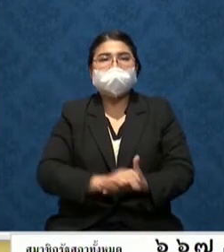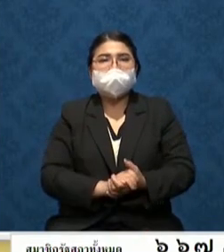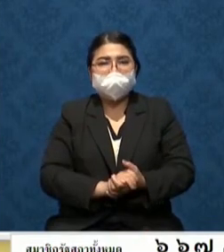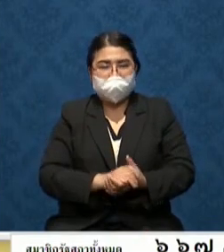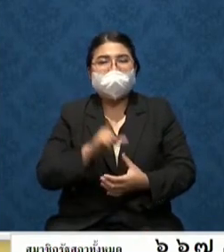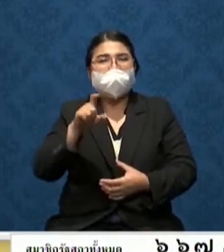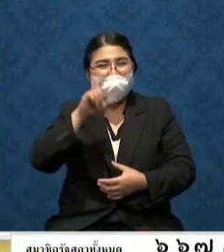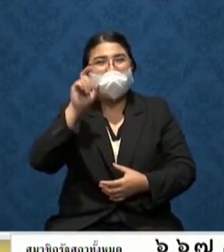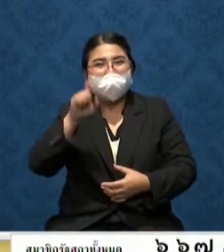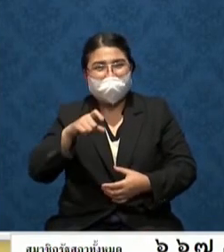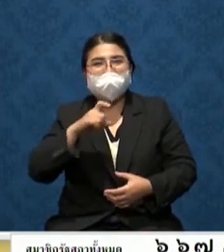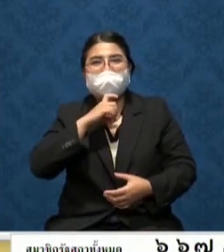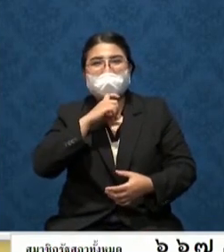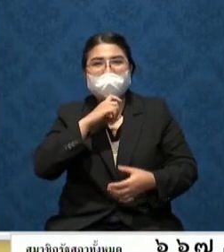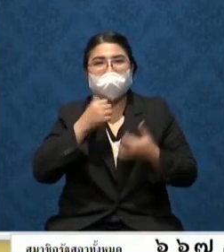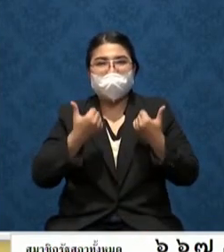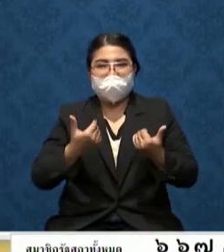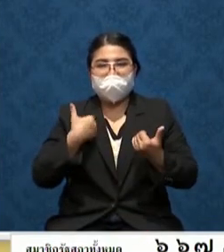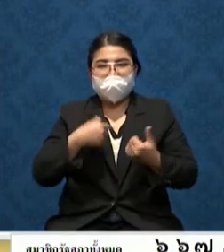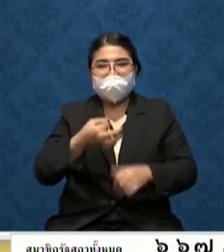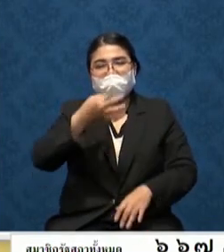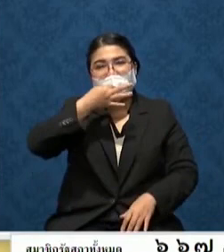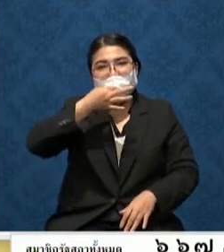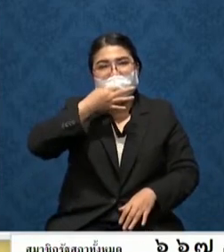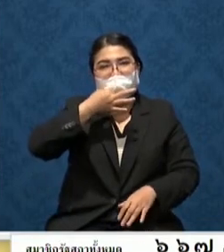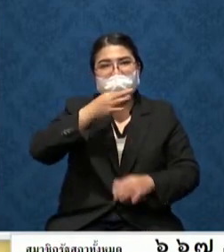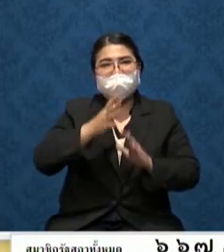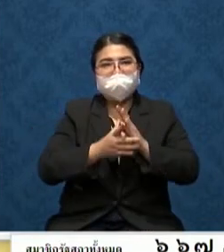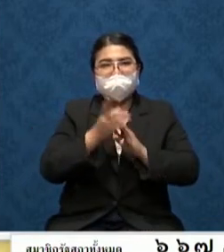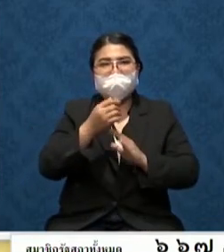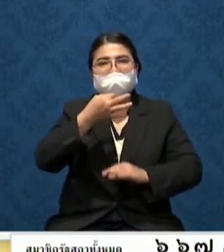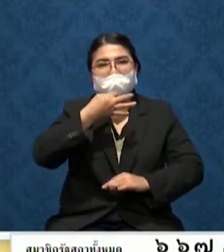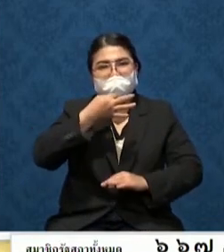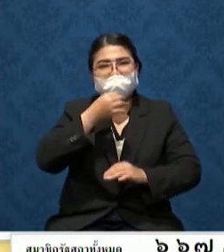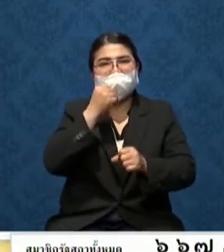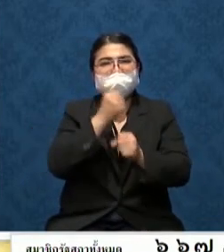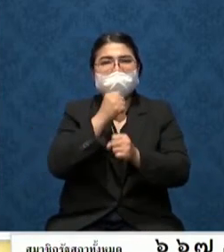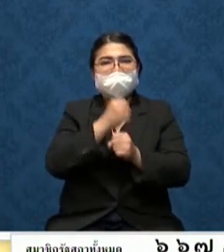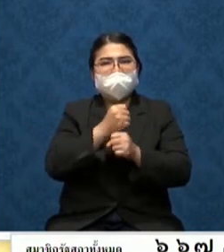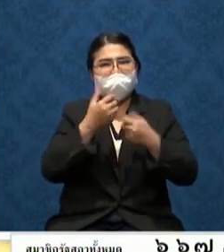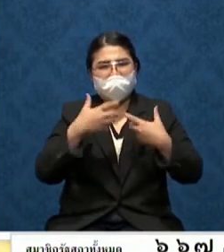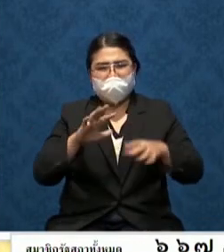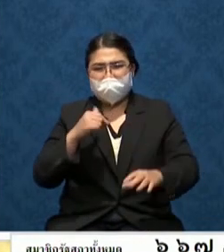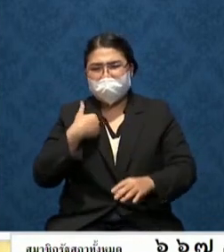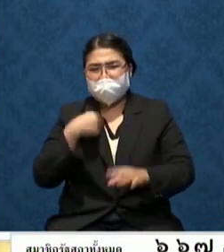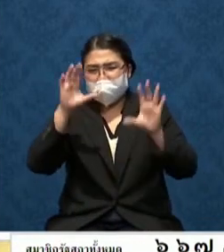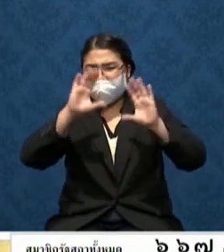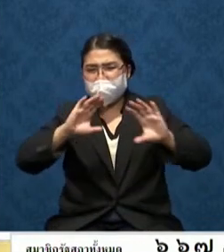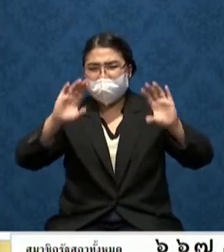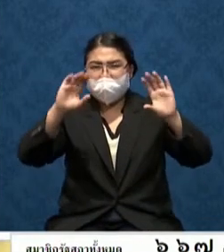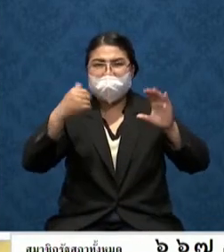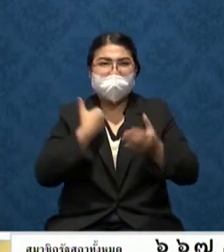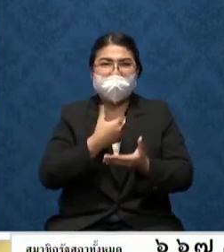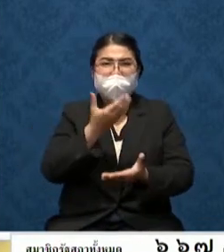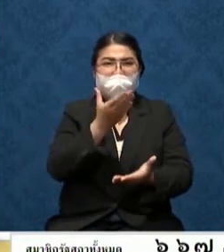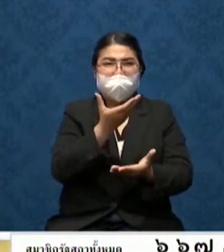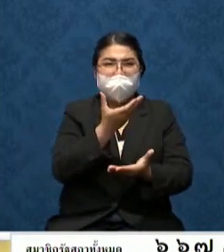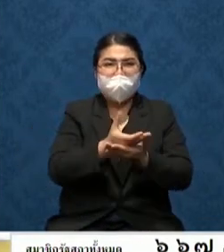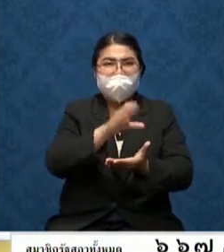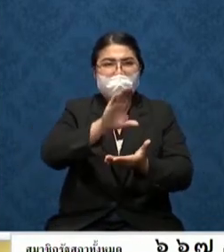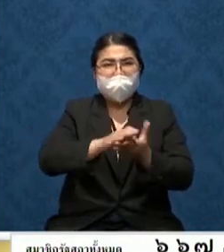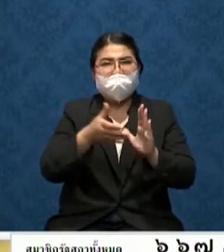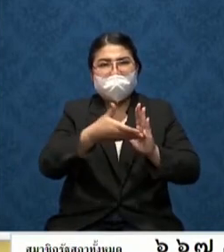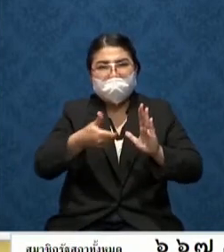การตั้งสภาวิชาชีพ แล้วรัฐจัสันงบ มันทับซ้อนกรณีงบกทับซ้อนนะคะ